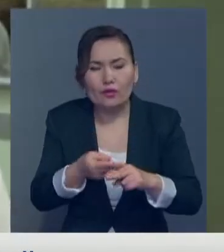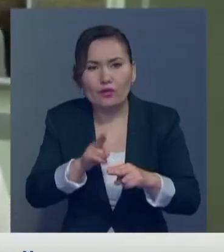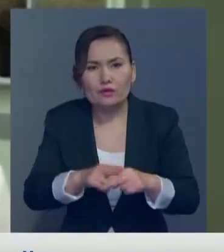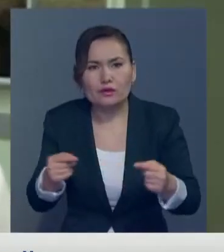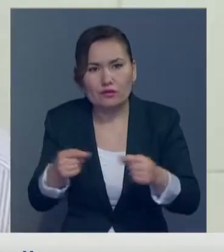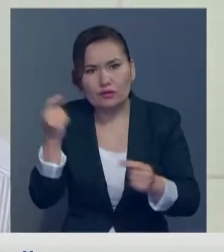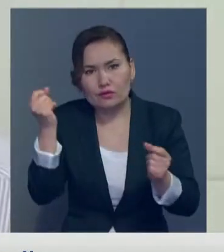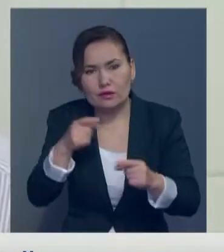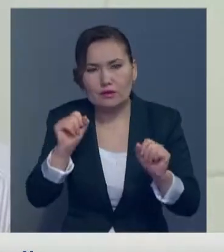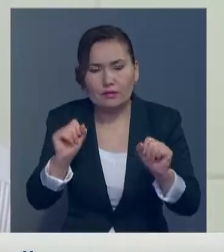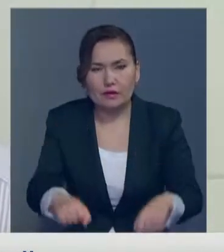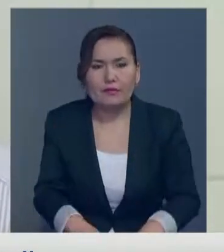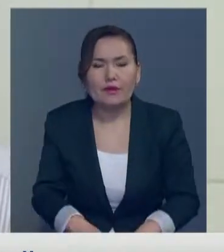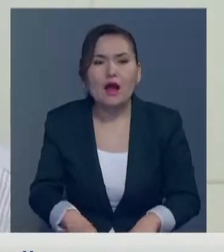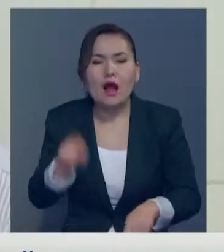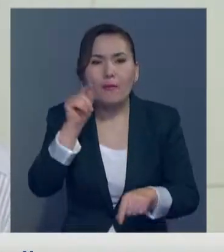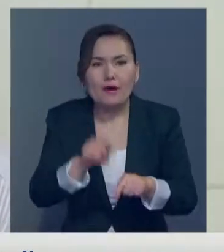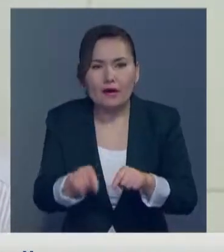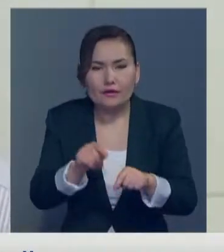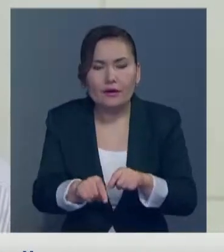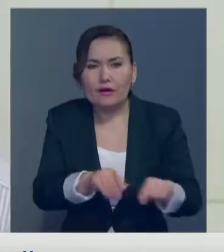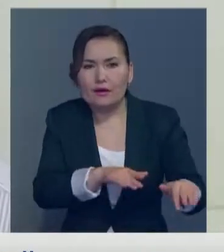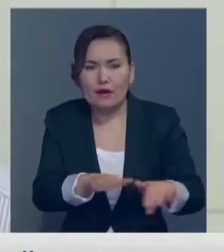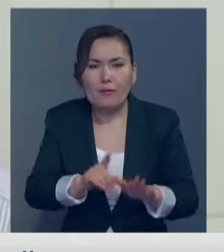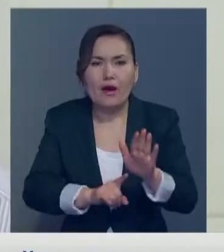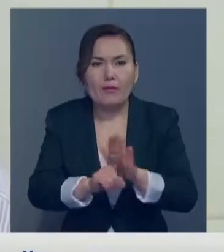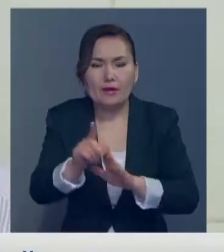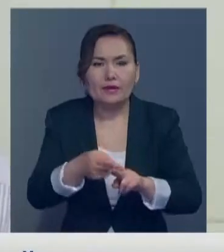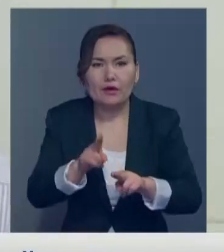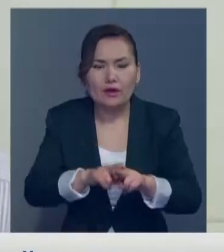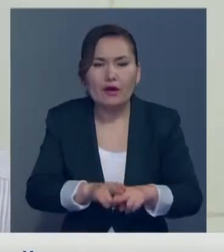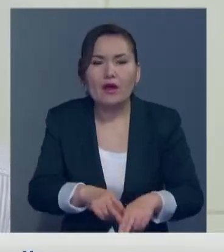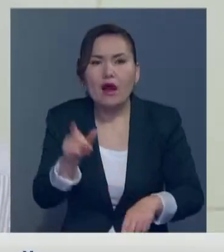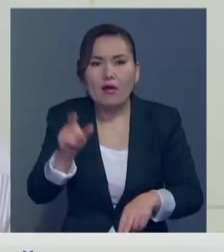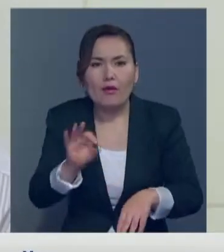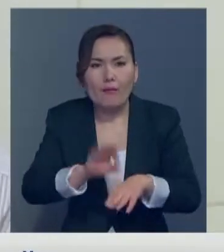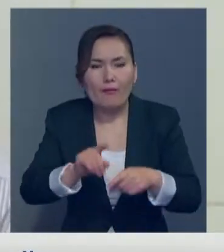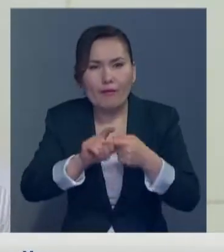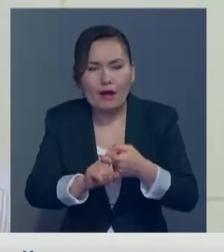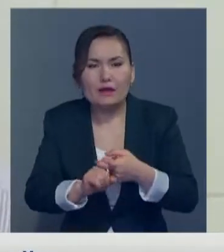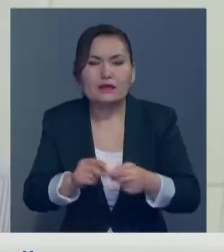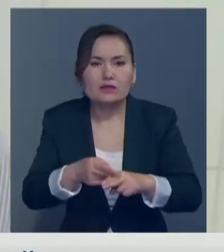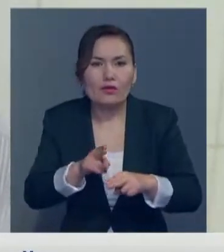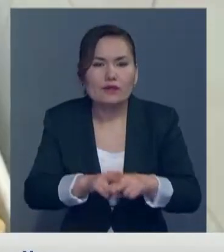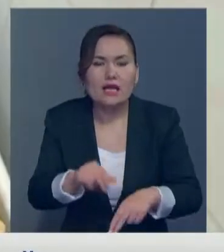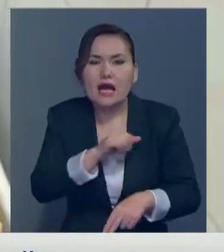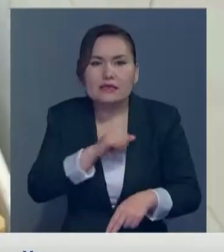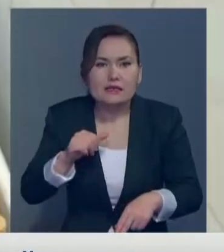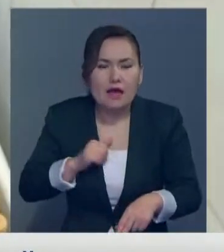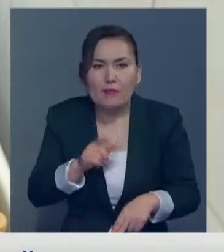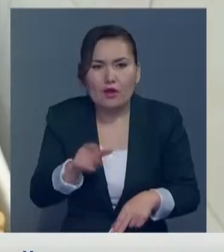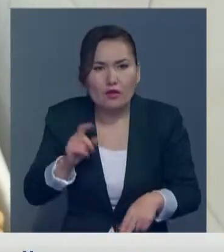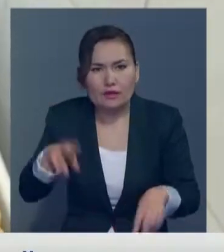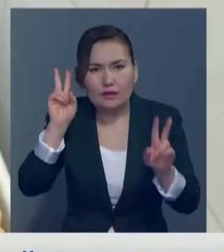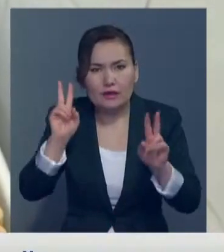біле аламыз. Жаппай тексеру дертті жұқтырған, бірақ оның нышандары байқалмаған. Яғни, вирусқа қарсы иммунитеті бар